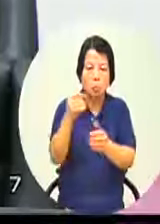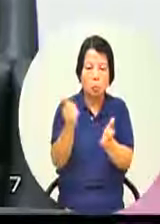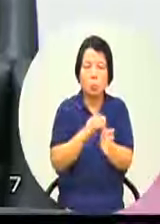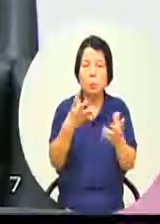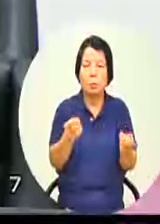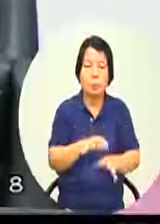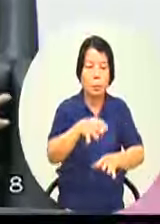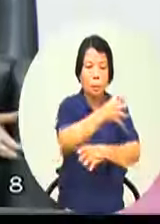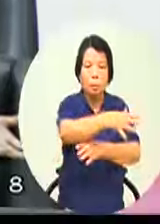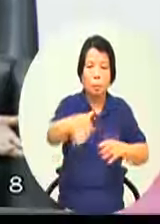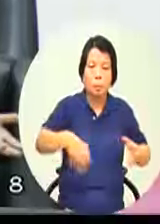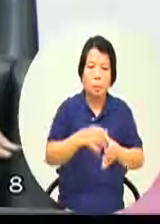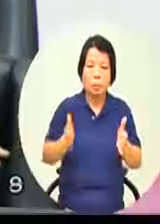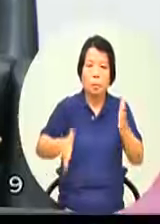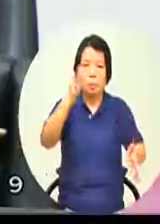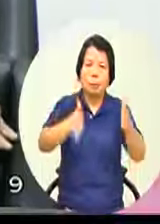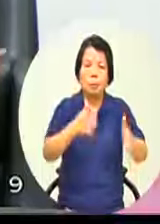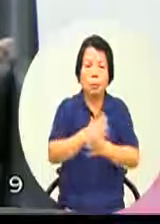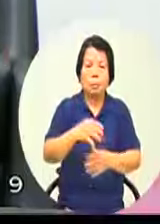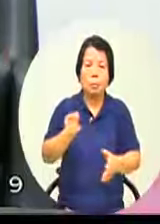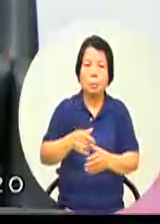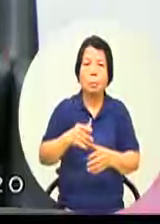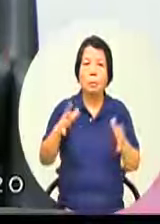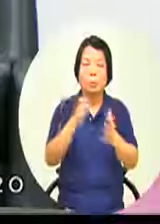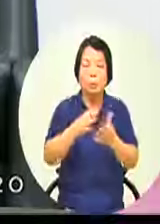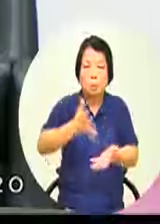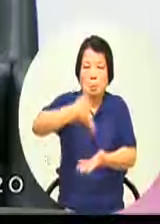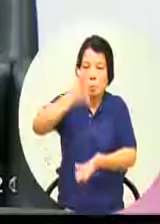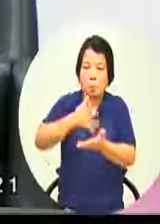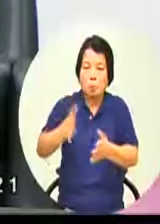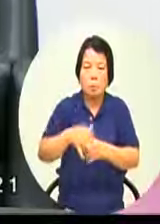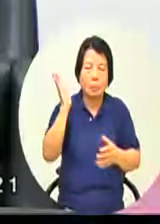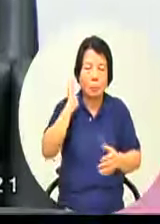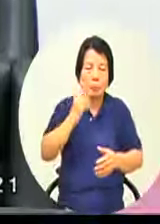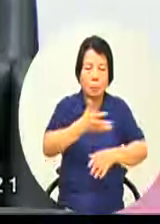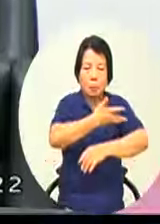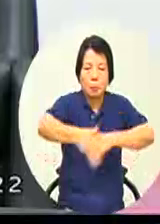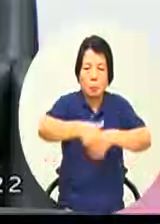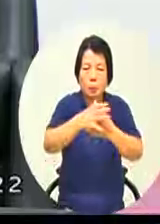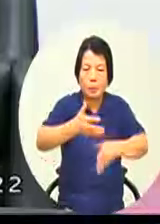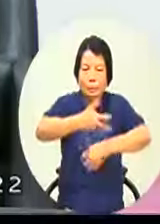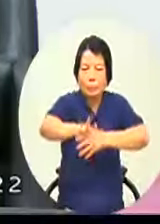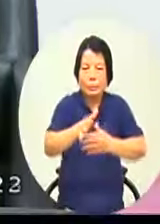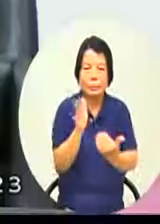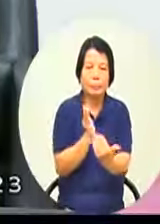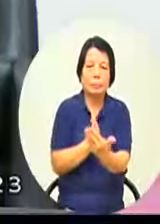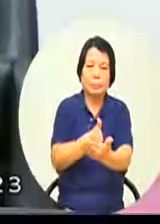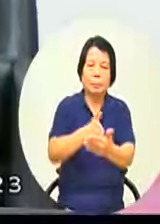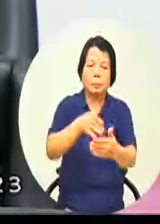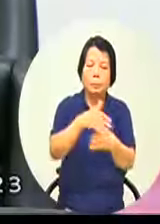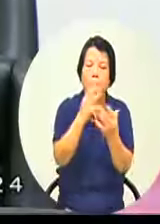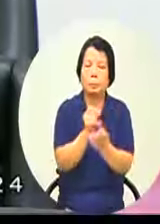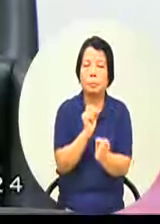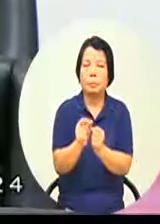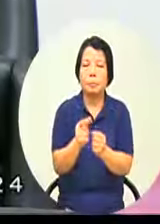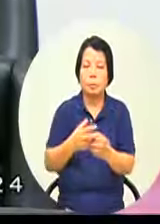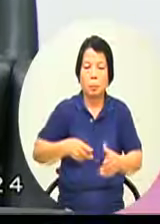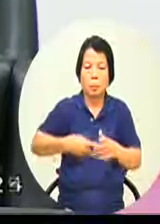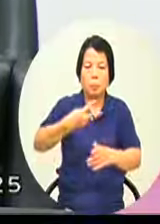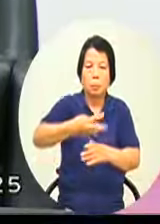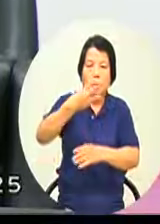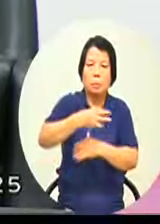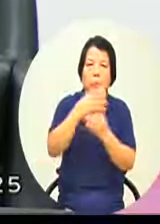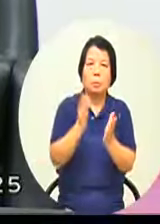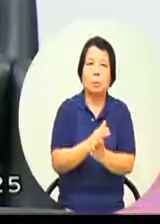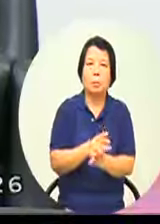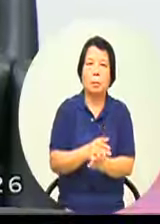盖房子啦，所以这些大楼的水没办法排，造成问题很严重，几乎都没办法居住，而且是买在那个二楼三楼的这个居